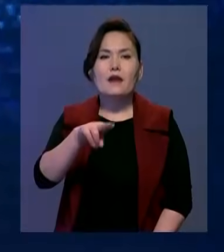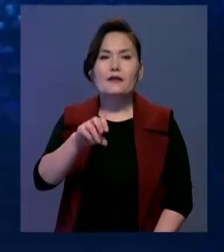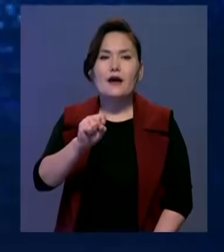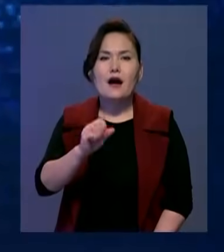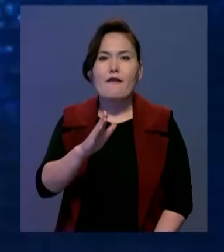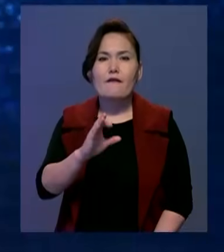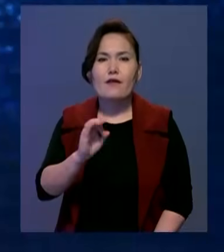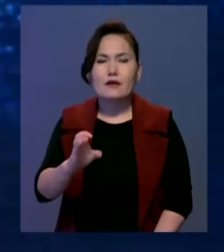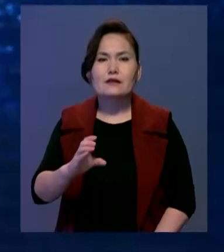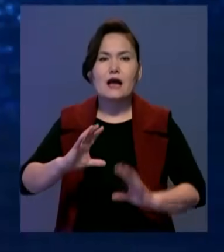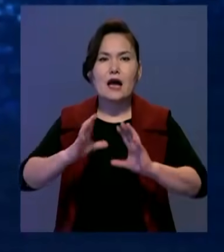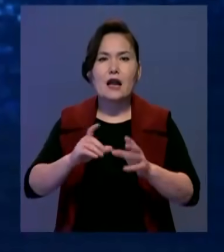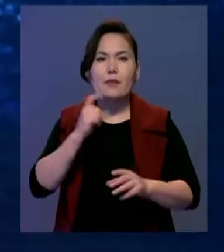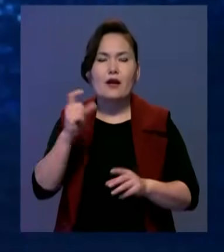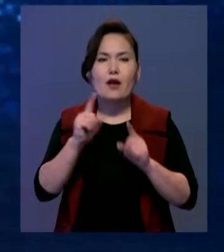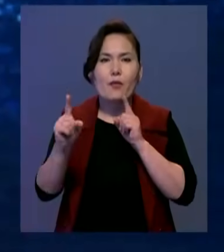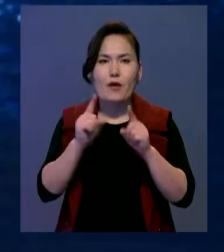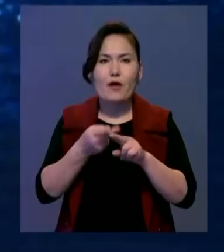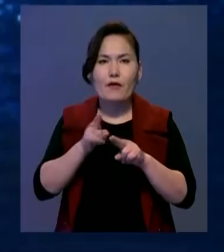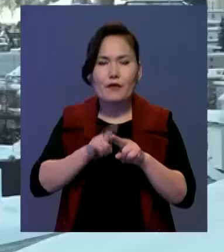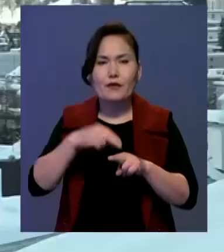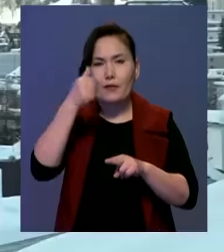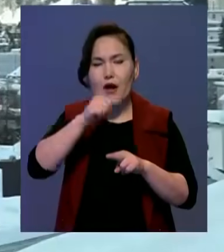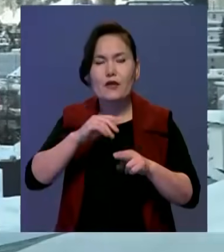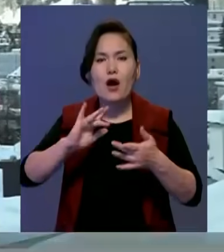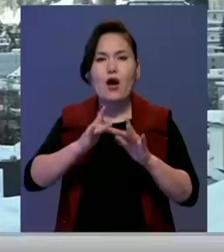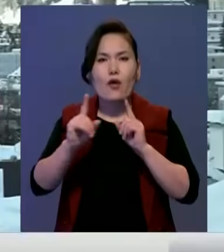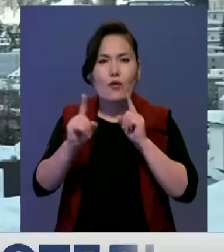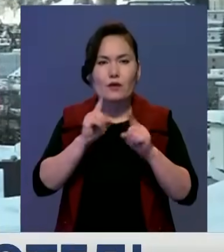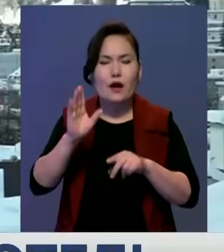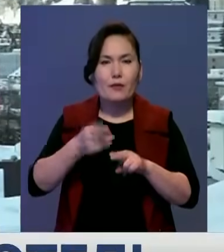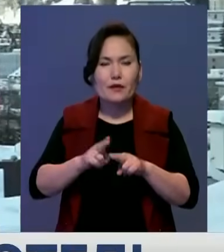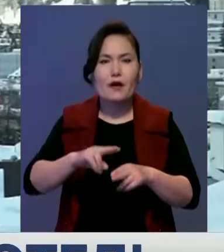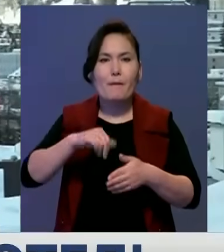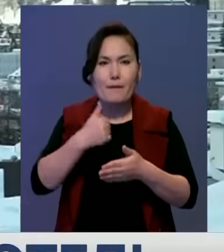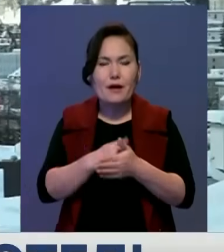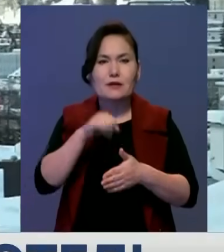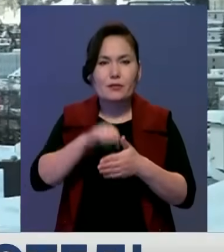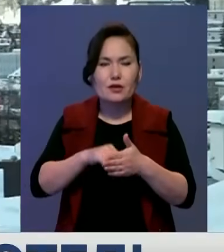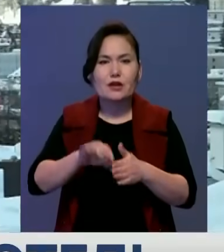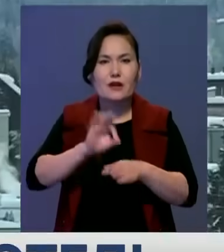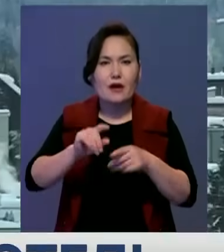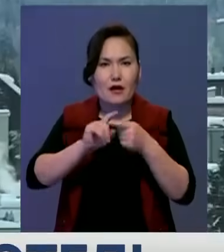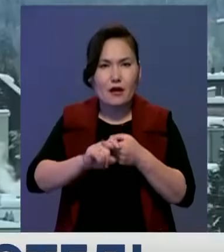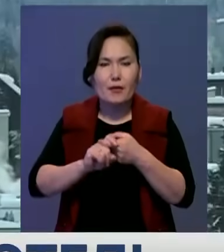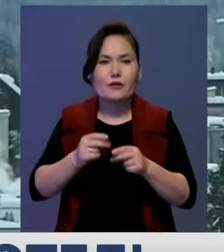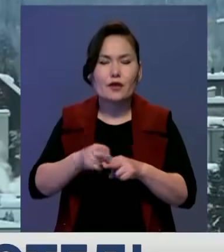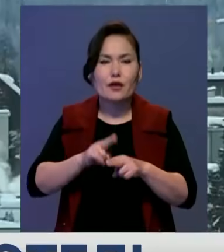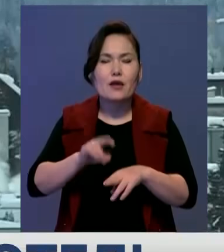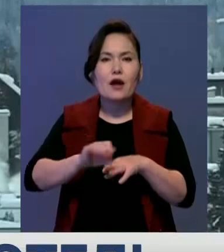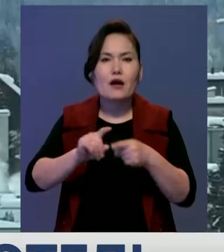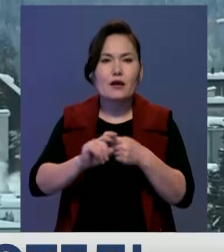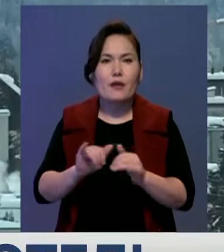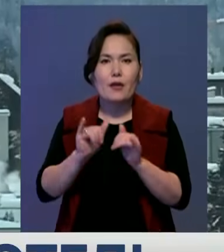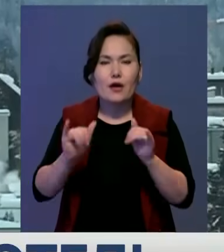Давостағы әлемдік экономикалық форум биыл онлайн өтеді. Бұған басты себеп әрине коронавирус індеті. COVID-19 тарағалы дүние